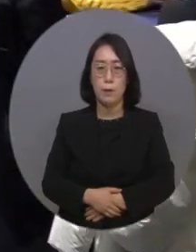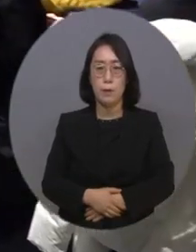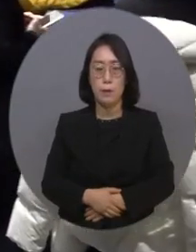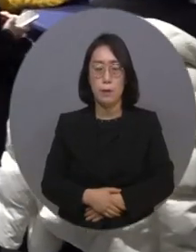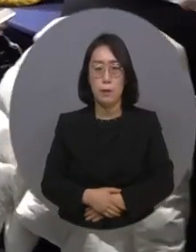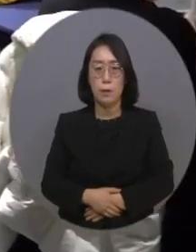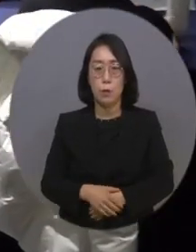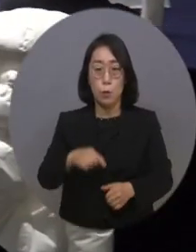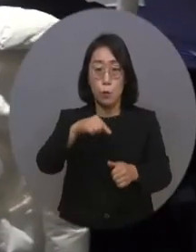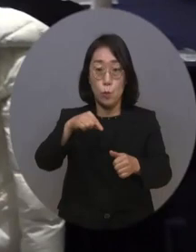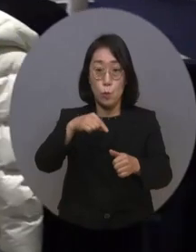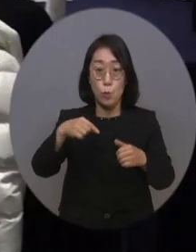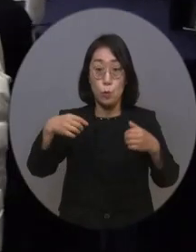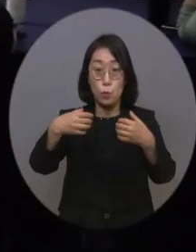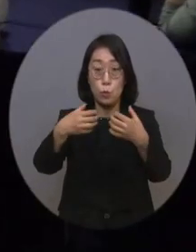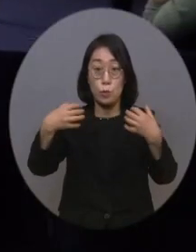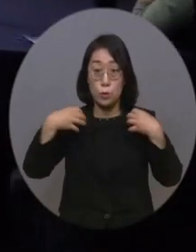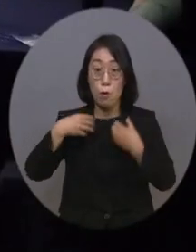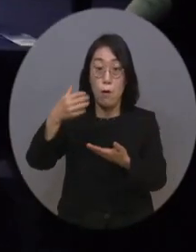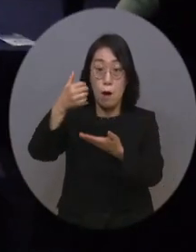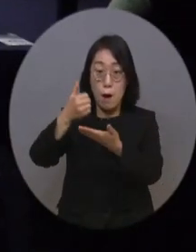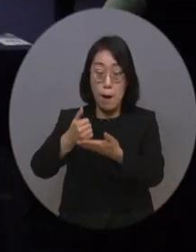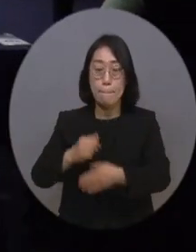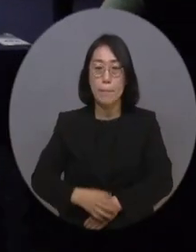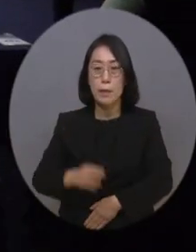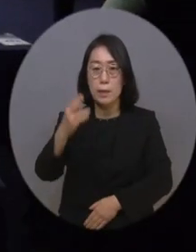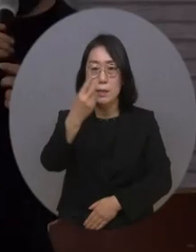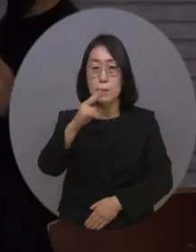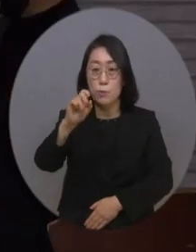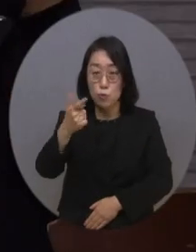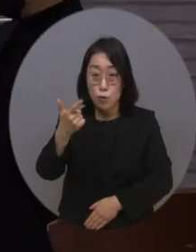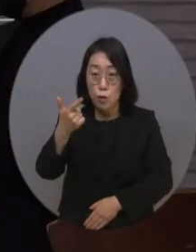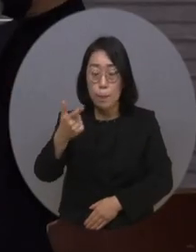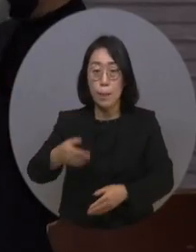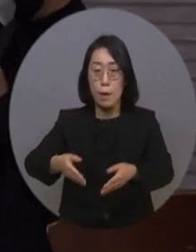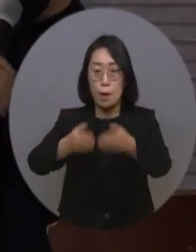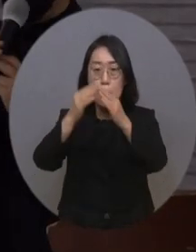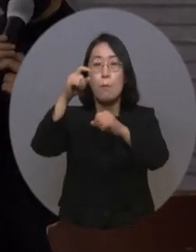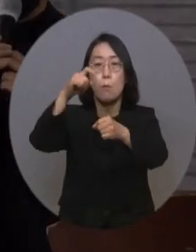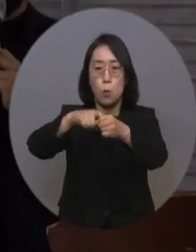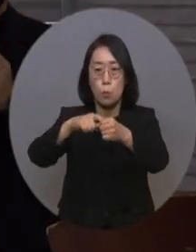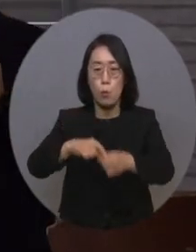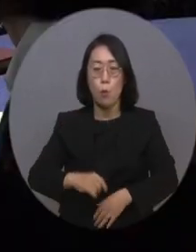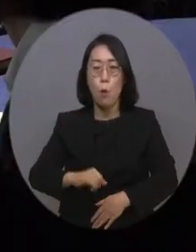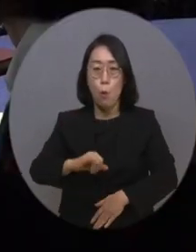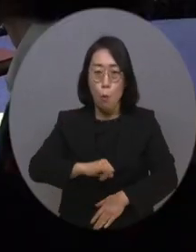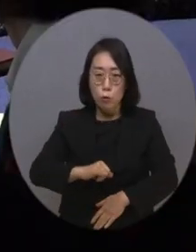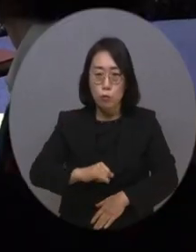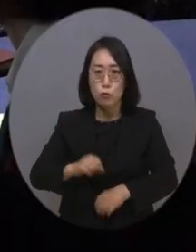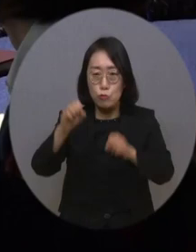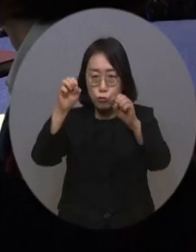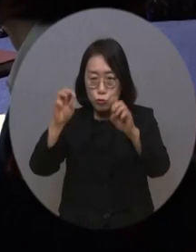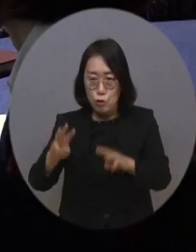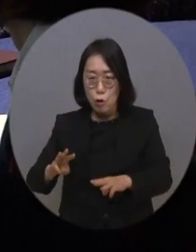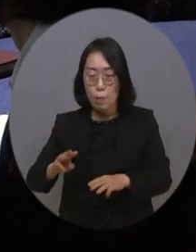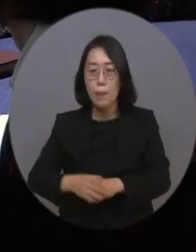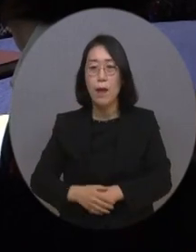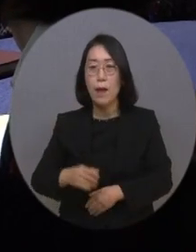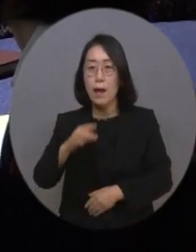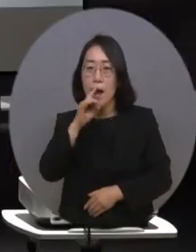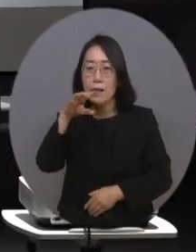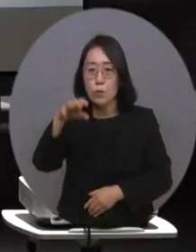강원도 교육감이 임기 내 26년 개원을 목표로 하는 사업에 강원도 내 원주, 춘천, 강릉 3개 시가 유치전에